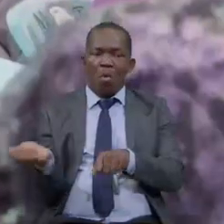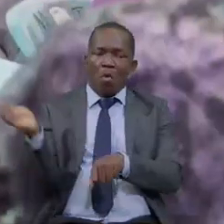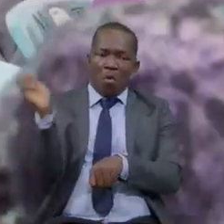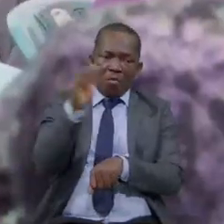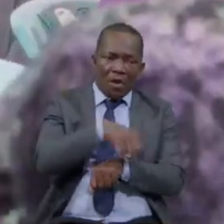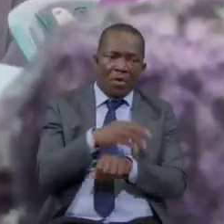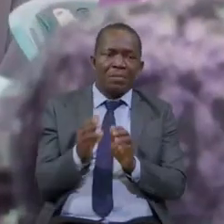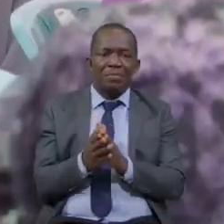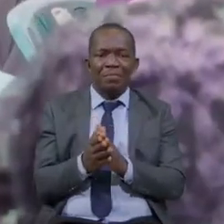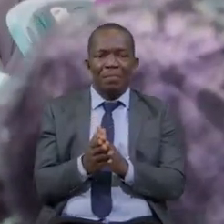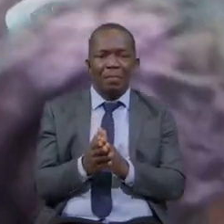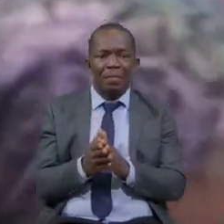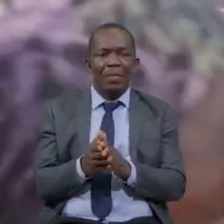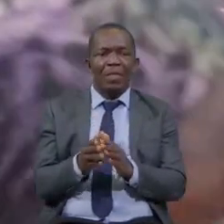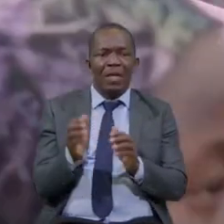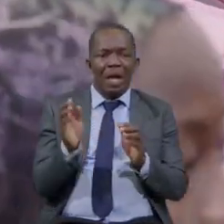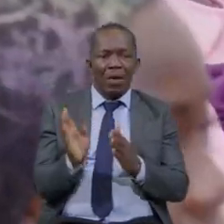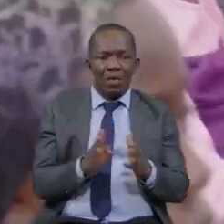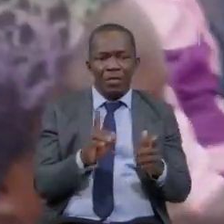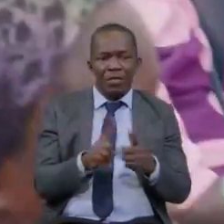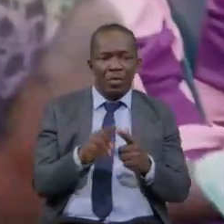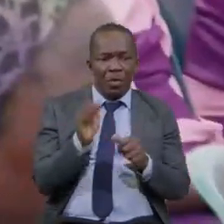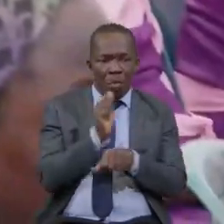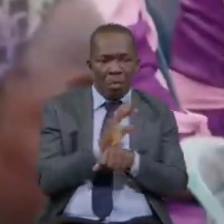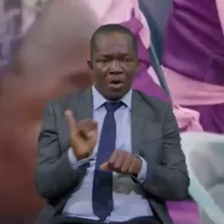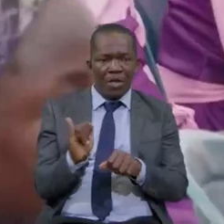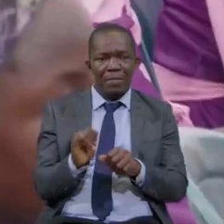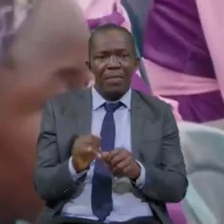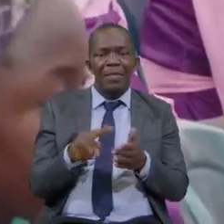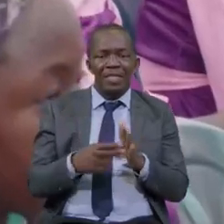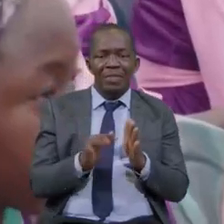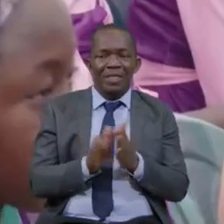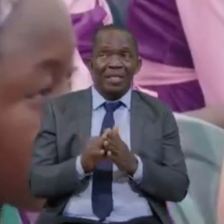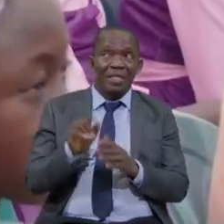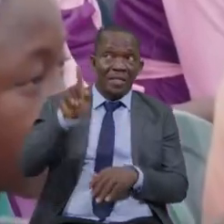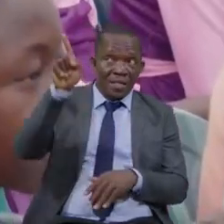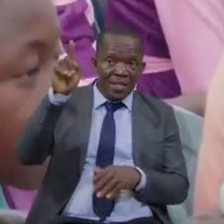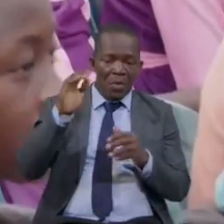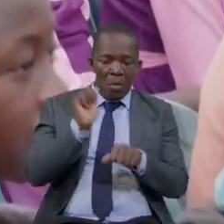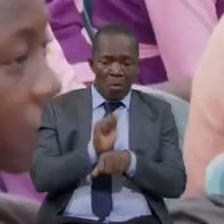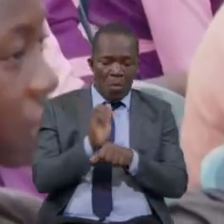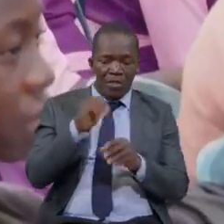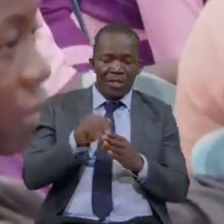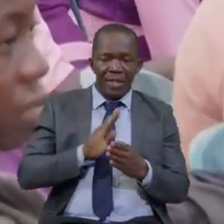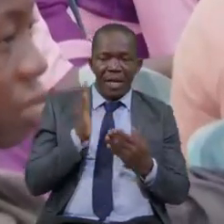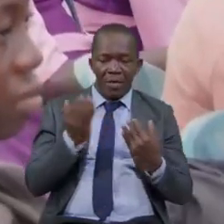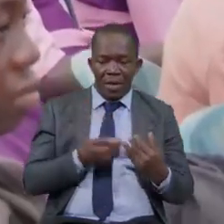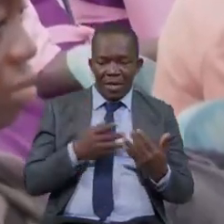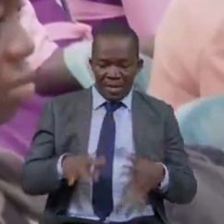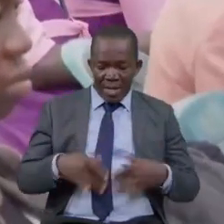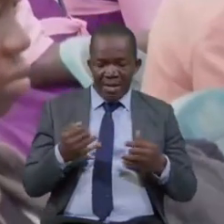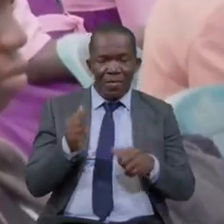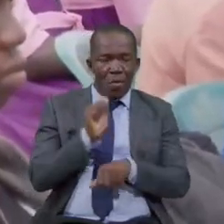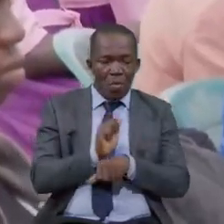Par le pouvoir, il agit dans nos vies, il agit dans notre corps, il agit dans notre famille, il agit dans notre caractère, il